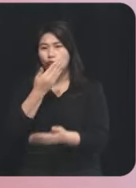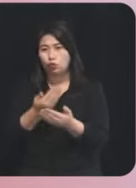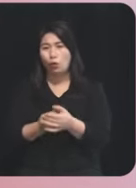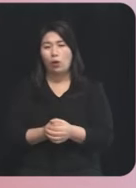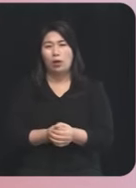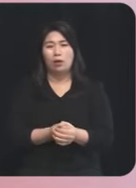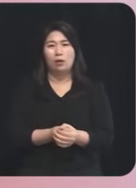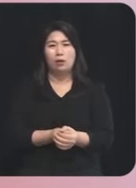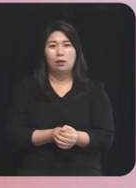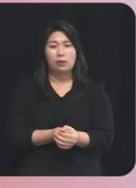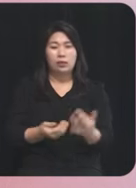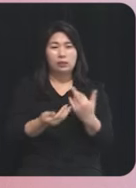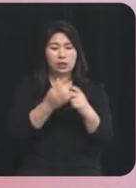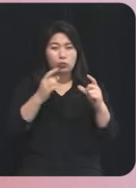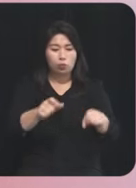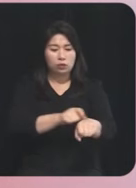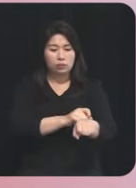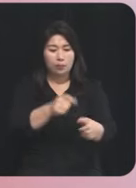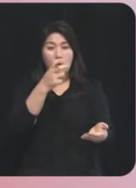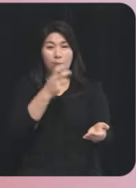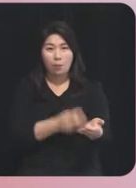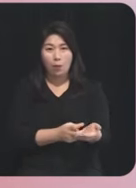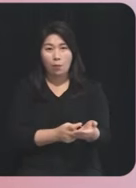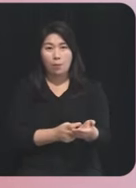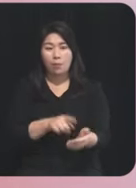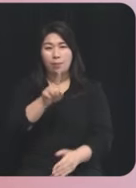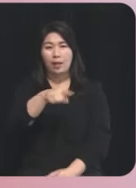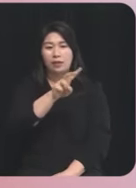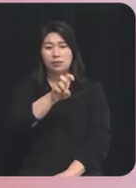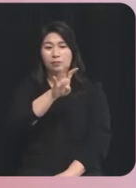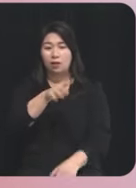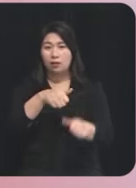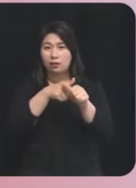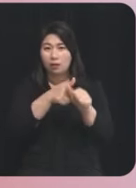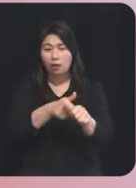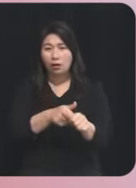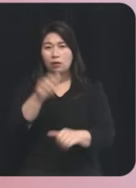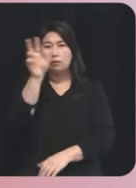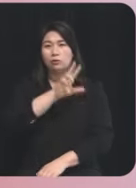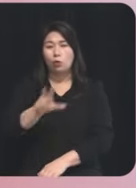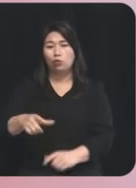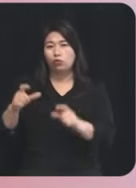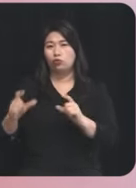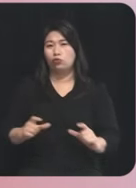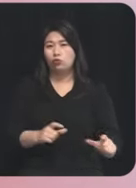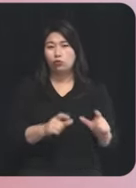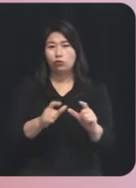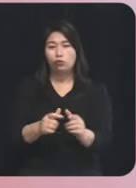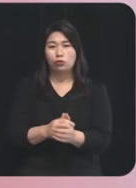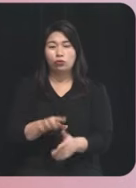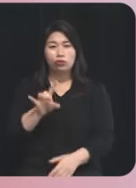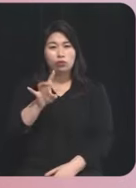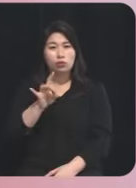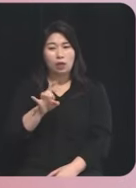행정체제로서 제주특별법 제124조에 따라 전국 지자체 중 유일하게